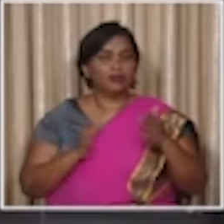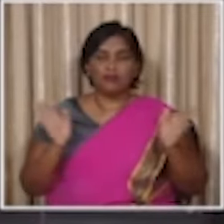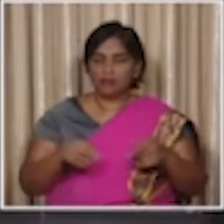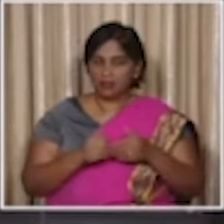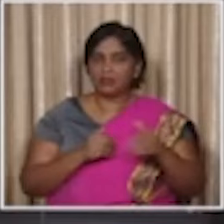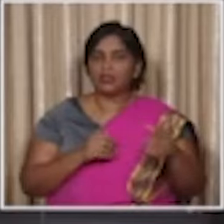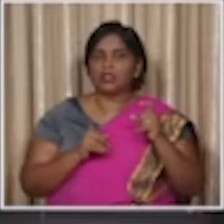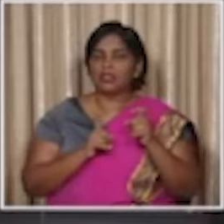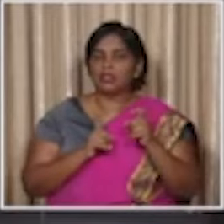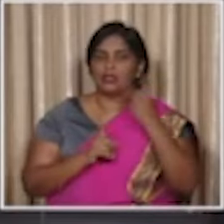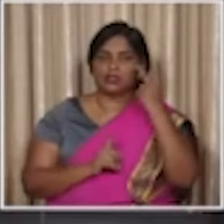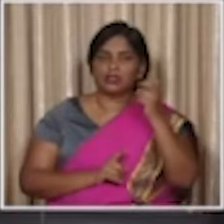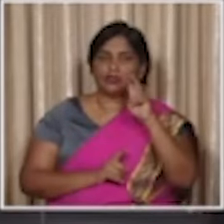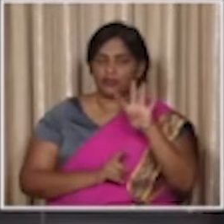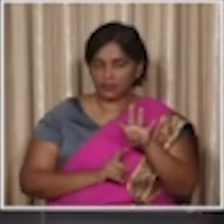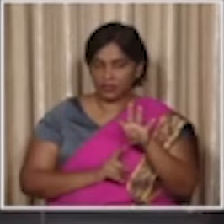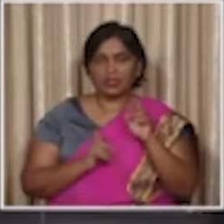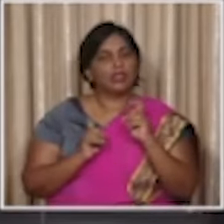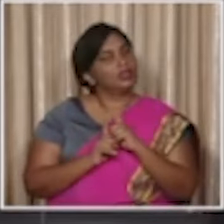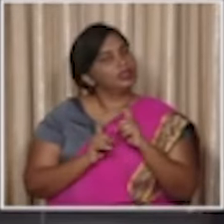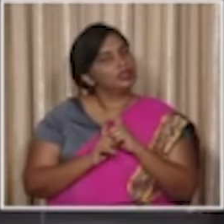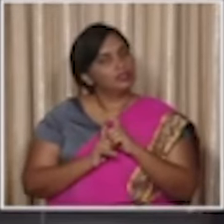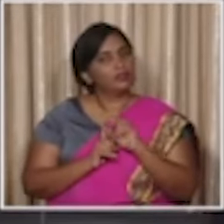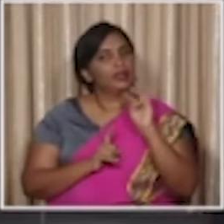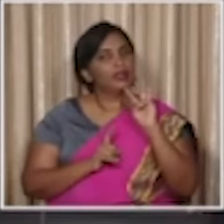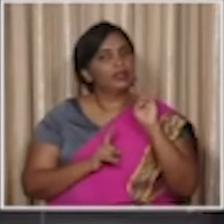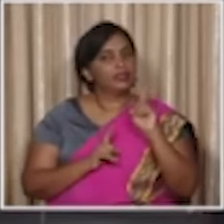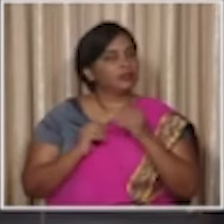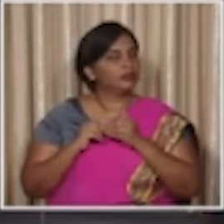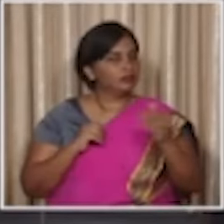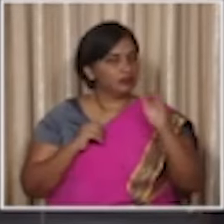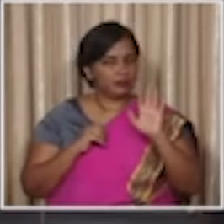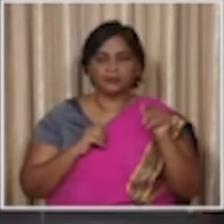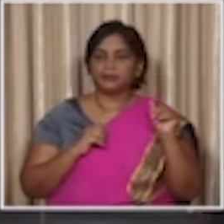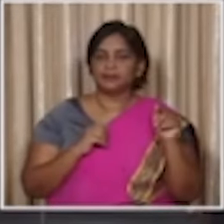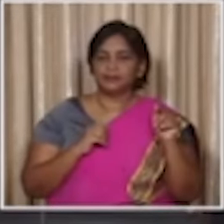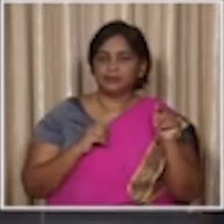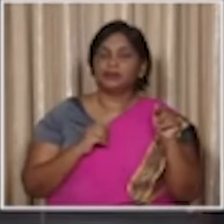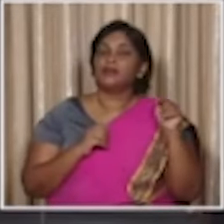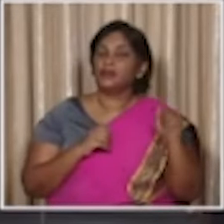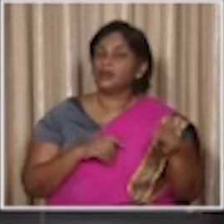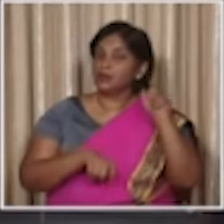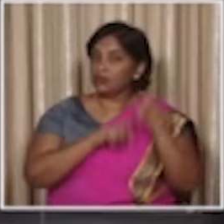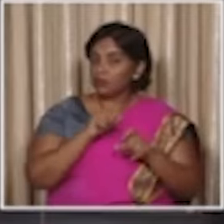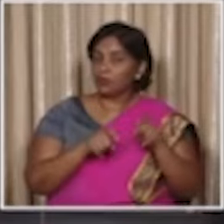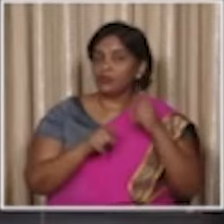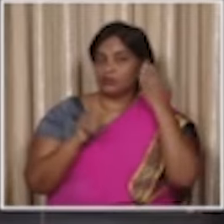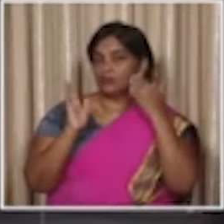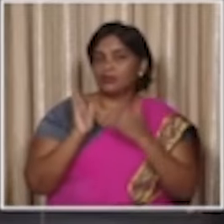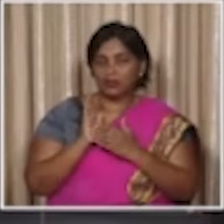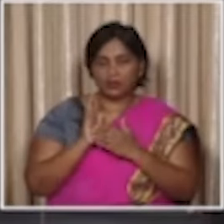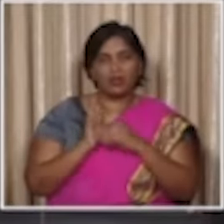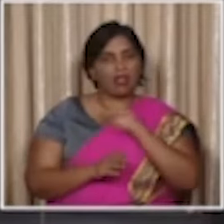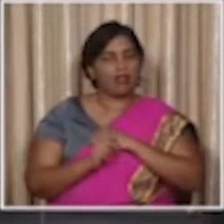දුරටත් 2024 දෙසැම්බර් 31 දක්වා කාල පරිච්ඡේදය තුල මේ අයට අදාළ